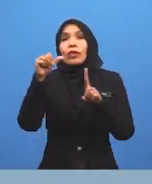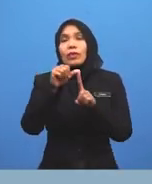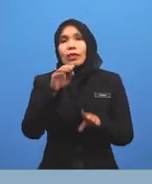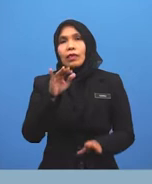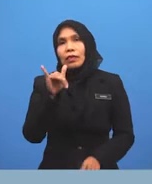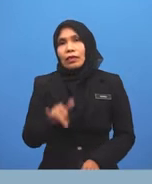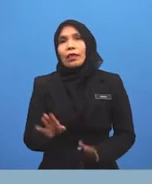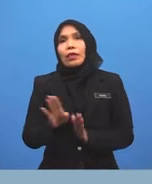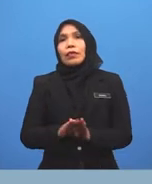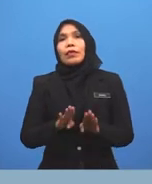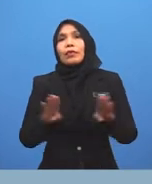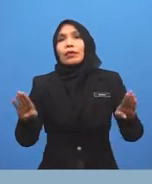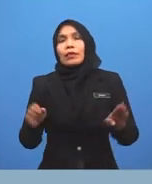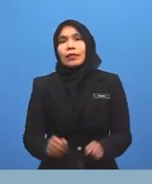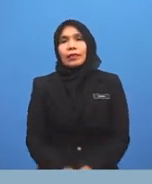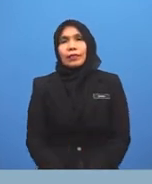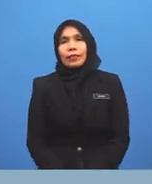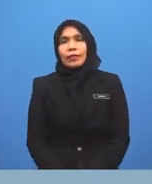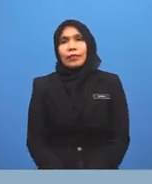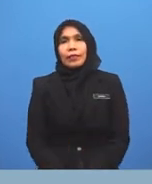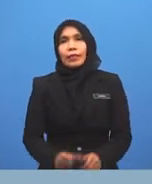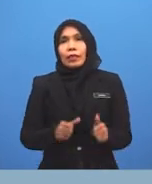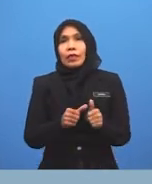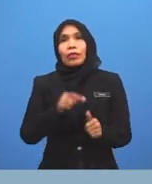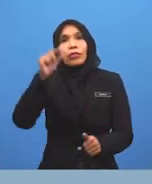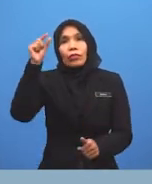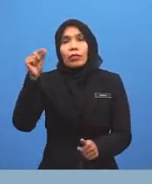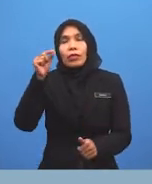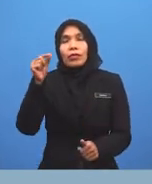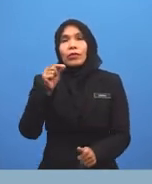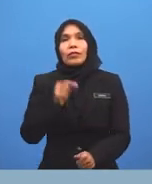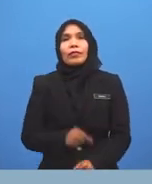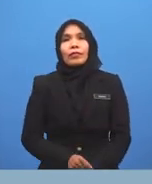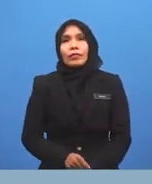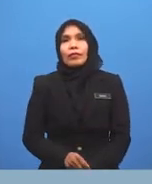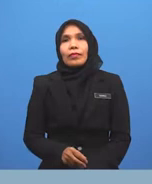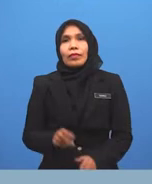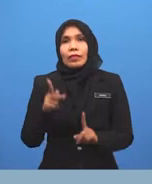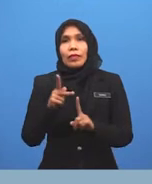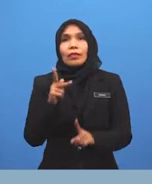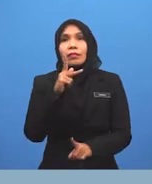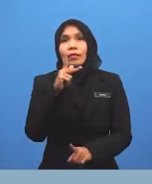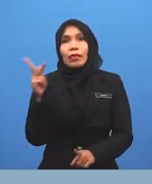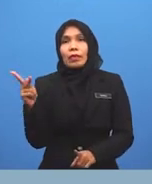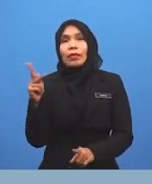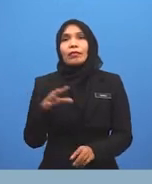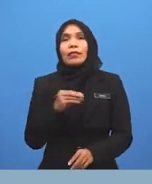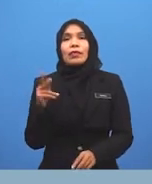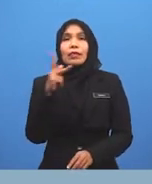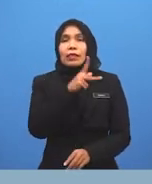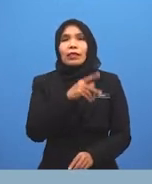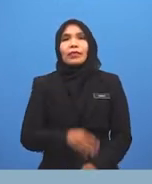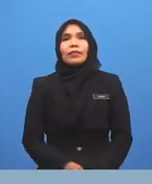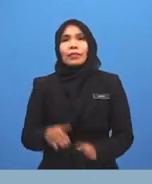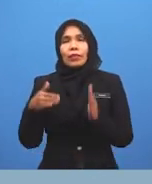yang ditunjukkan dengan arah pesongan jarum galvanometer yang terpesong ke arah kanan dan kiri.